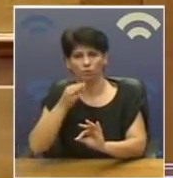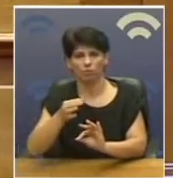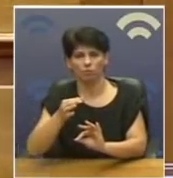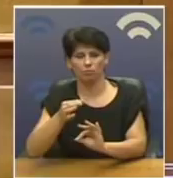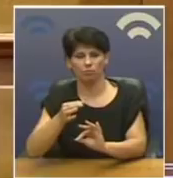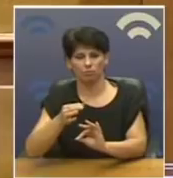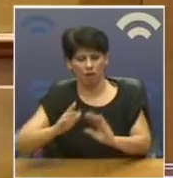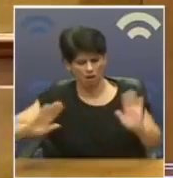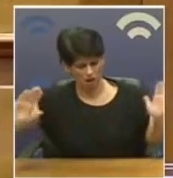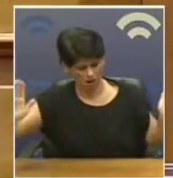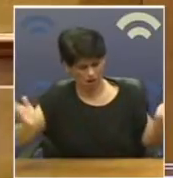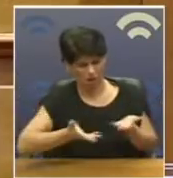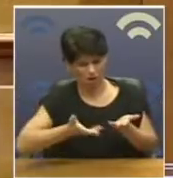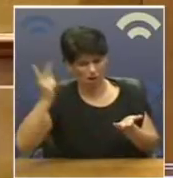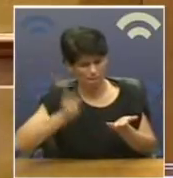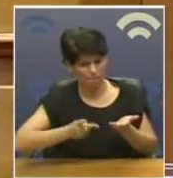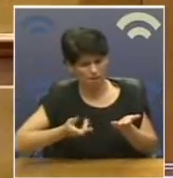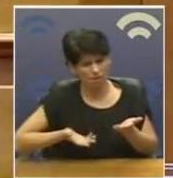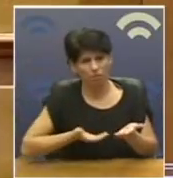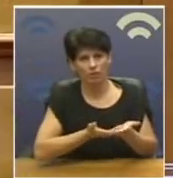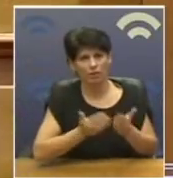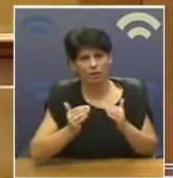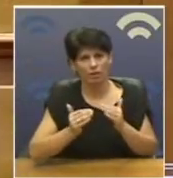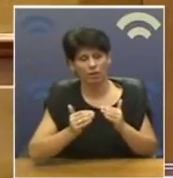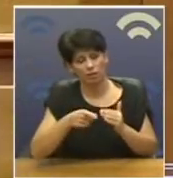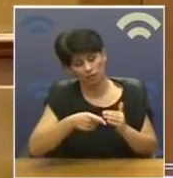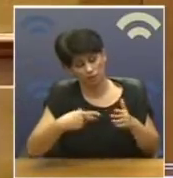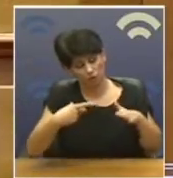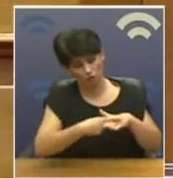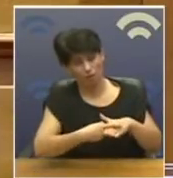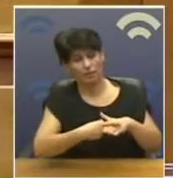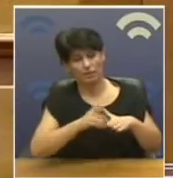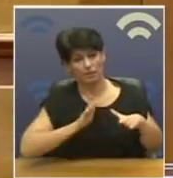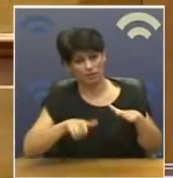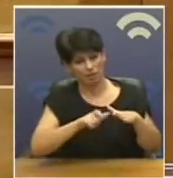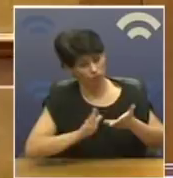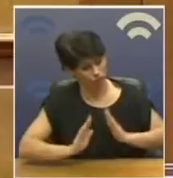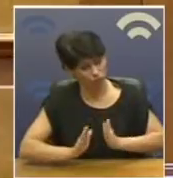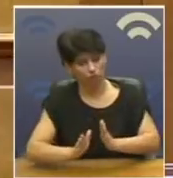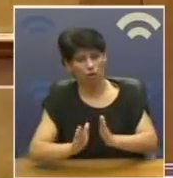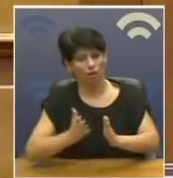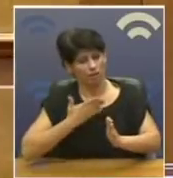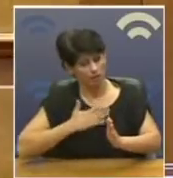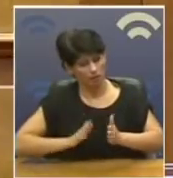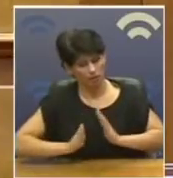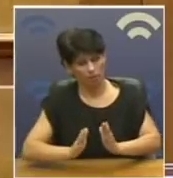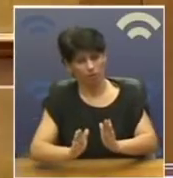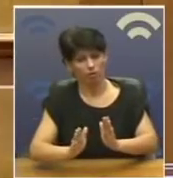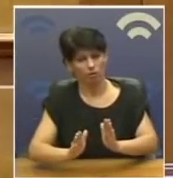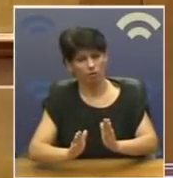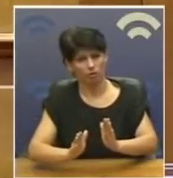σπάθη της ποινικής δίωξης πάνω από τα τραπεζικά στελέχη τα οποία προχωρούν και θέλουν να προχωρήσουν ρυθμίσεις